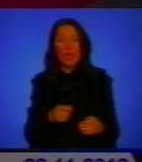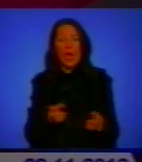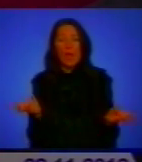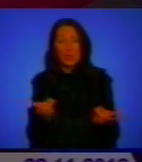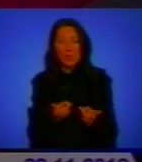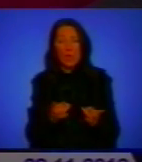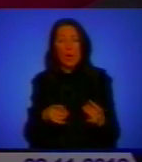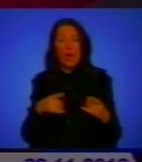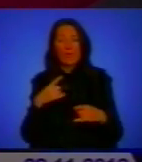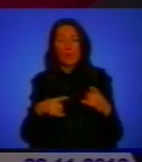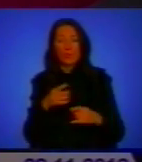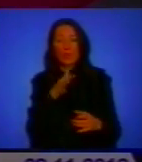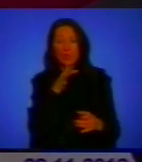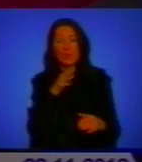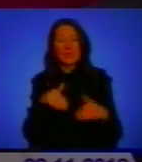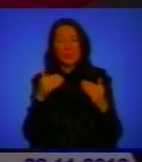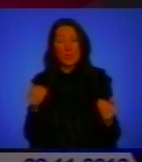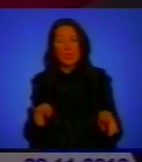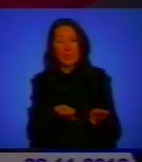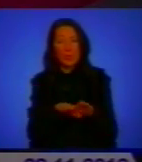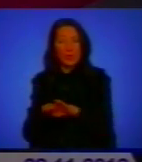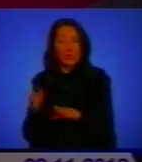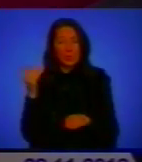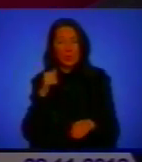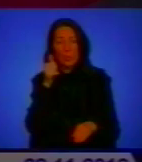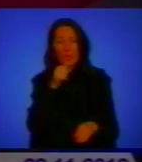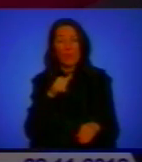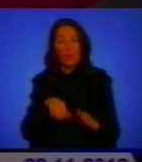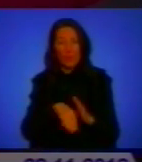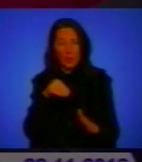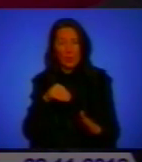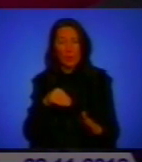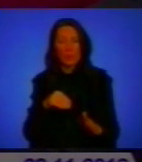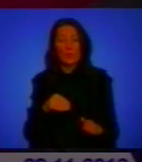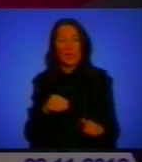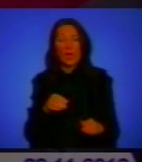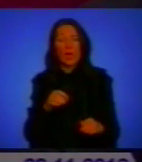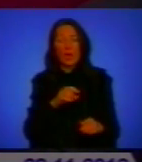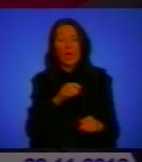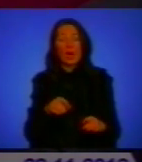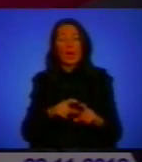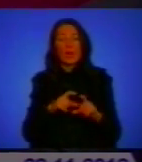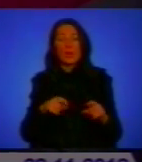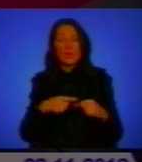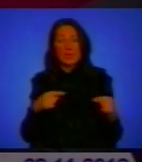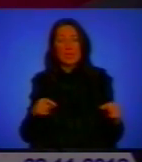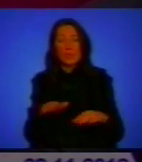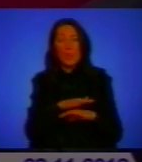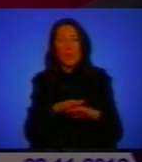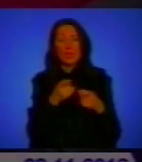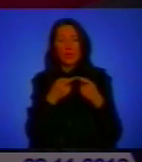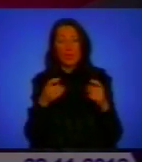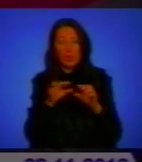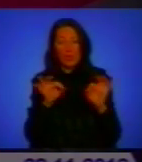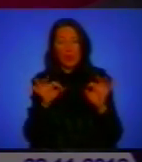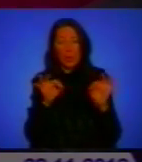збільшилася порівняно з минулими виборами. Зазначу, що державні ЗМІ гідно впоралися з цим завданням. Більше 2000 годин на